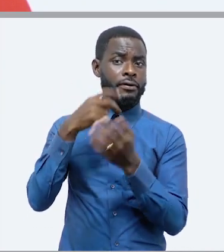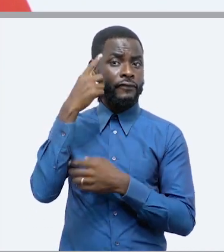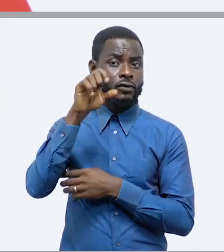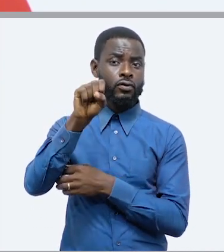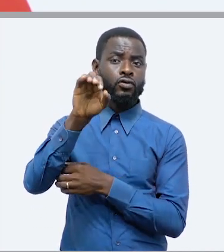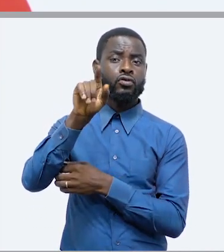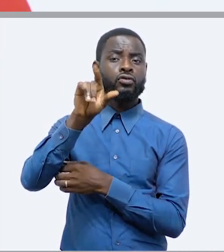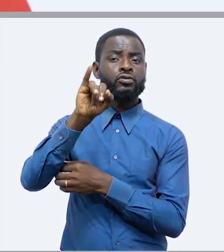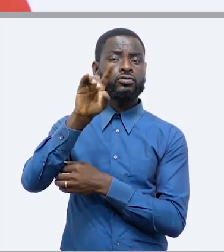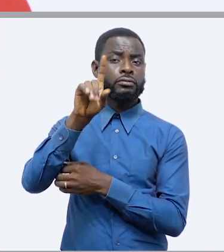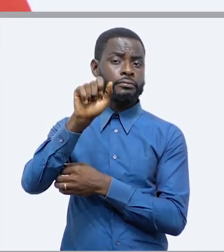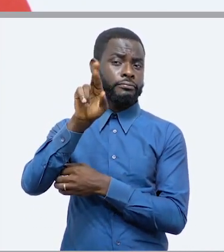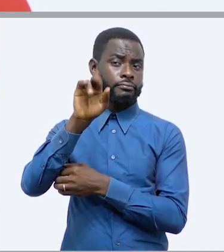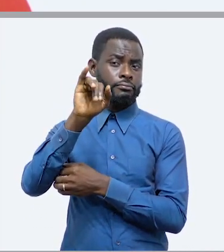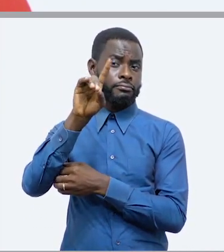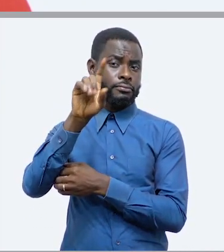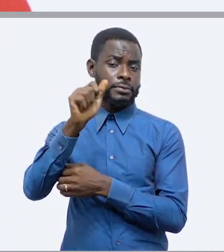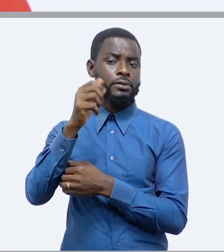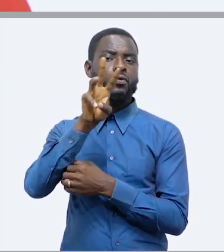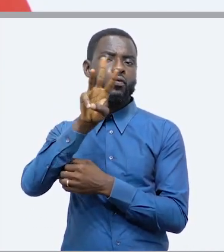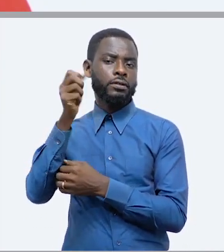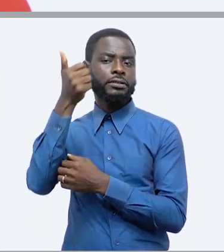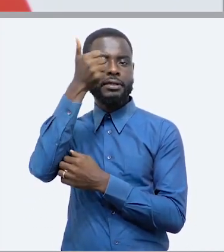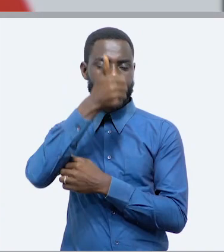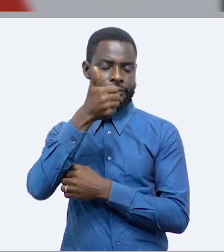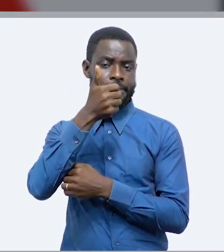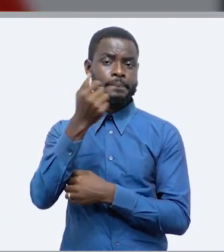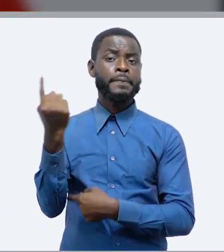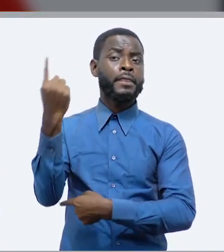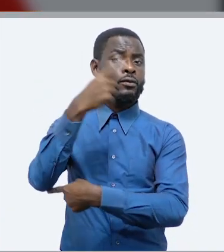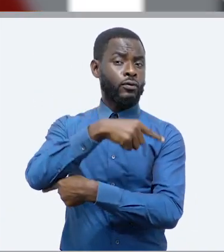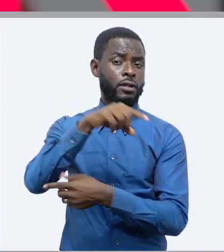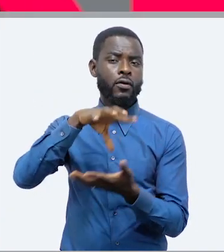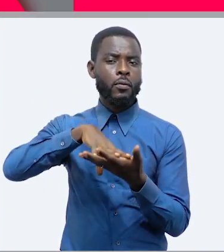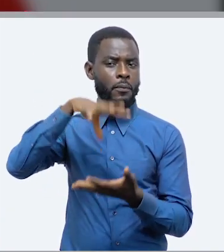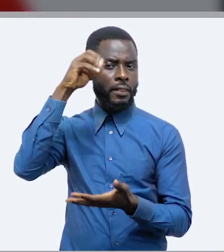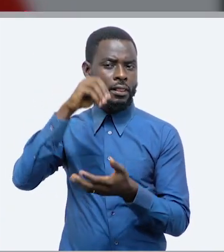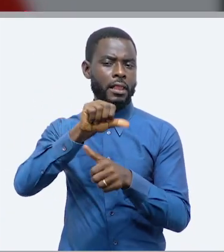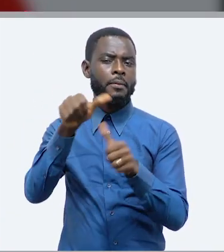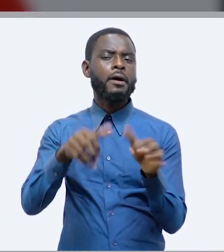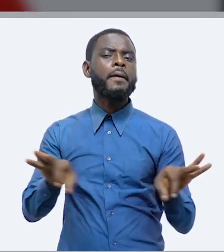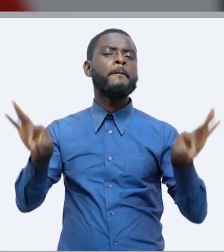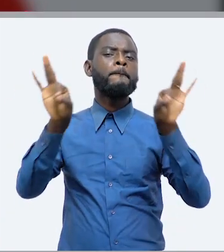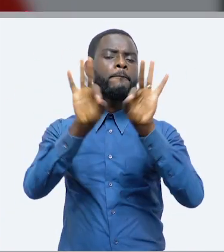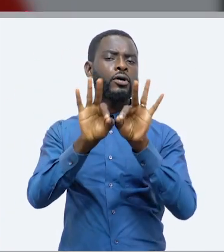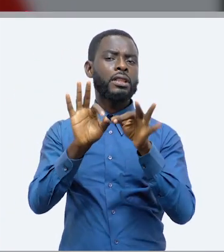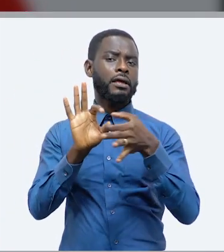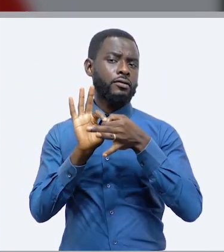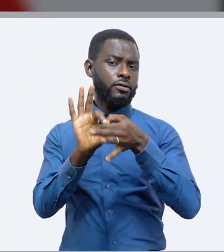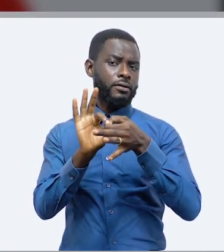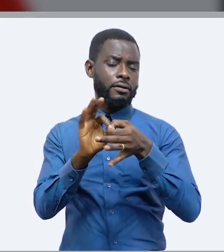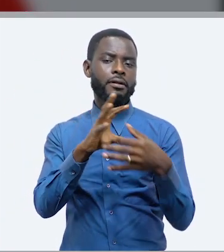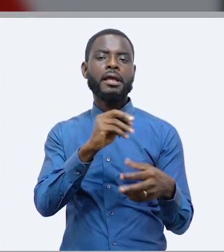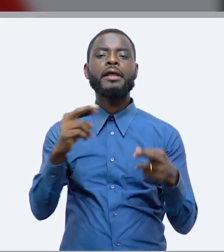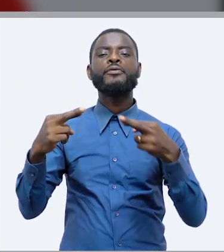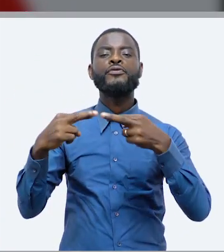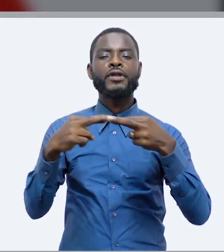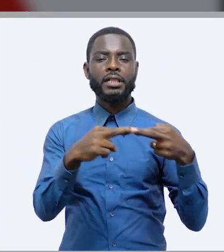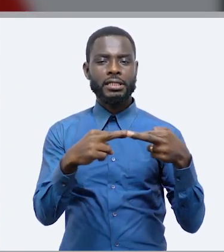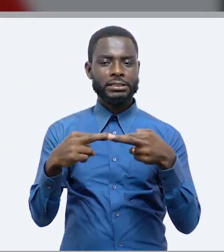ha Solidaridad West Africa. Mene wabaka se se na mwe ni yo networks no shramo. Kenanyo